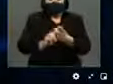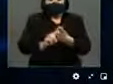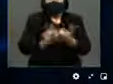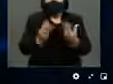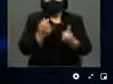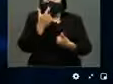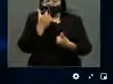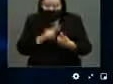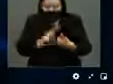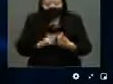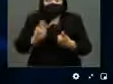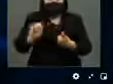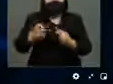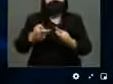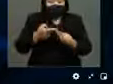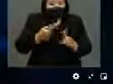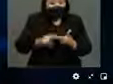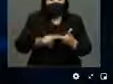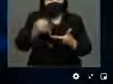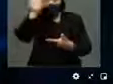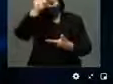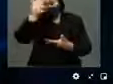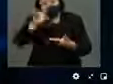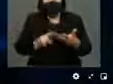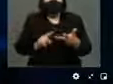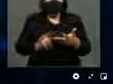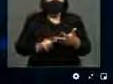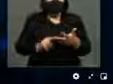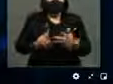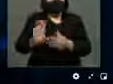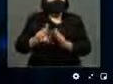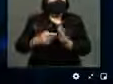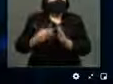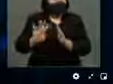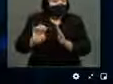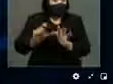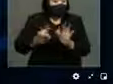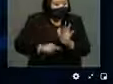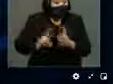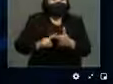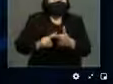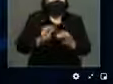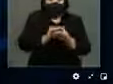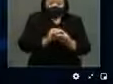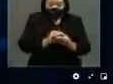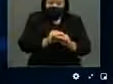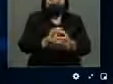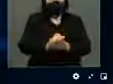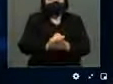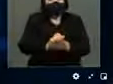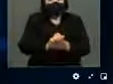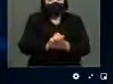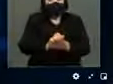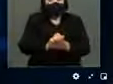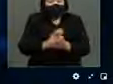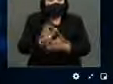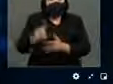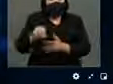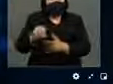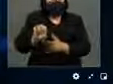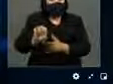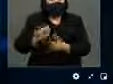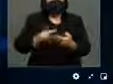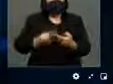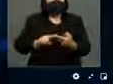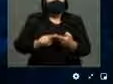ง2วัฒนา3คลองเตย4หลัก4 5ลาดพร้าว6ราชเทวี